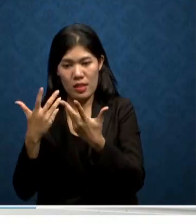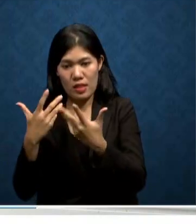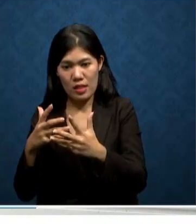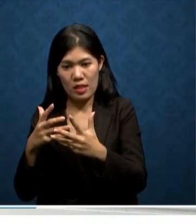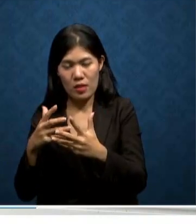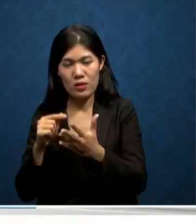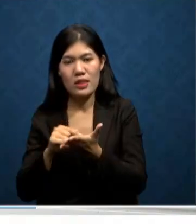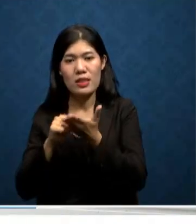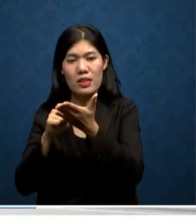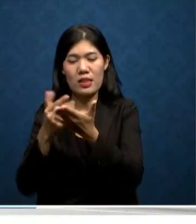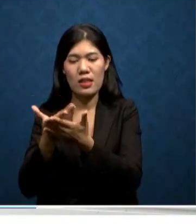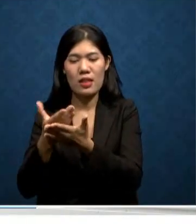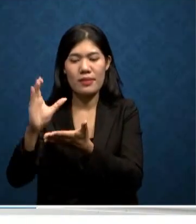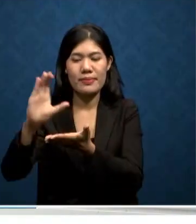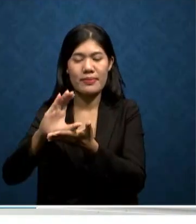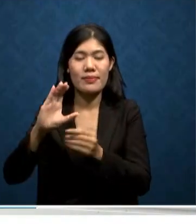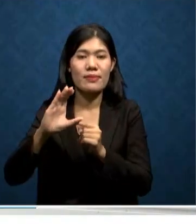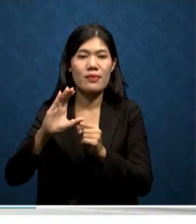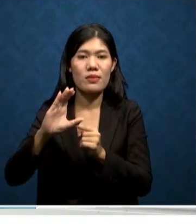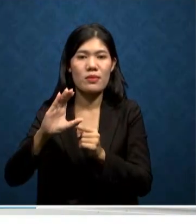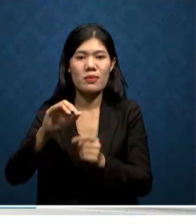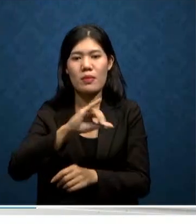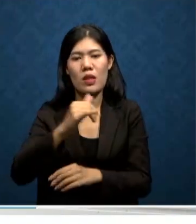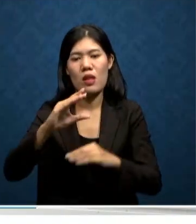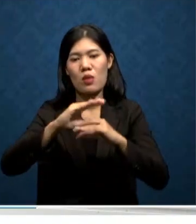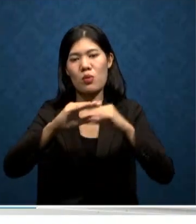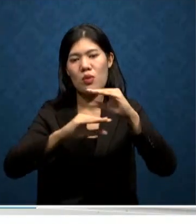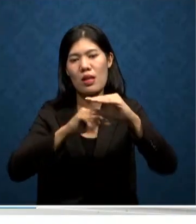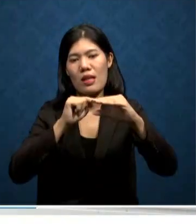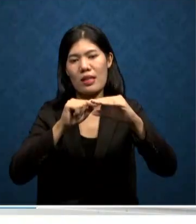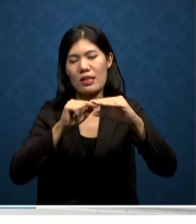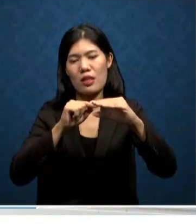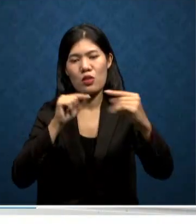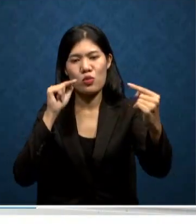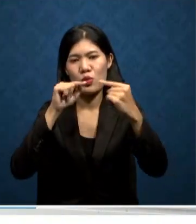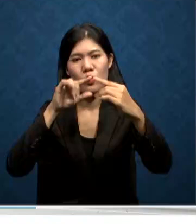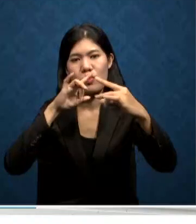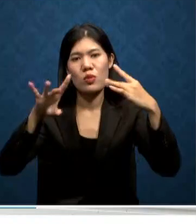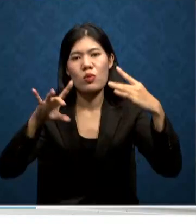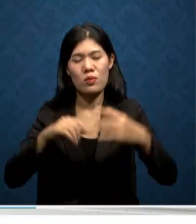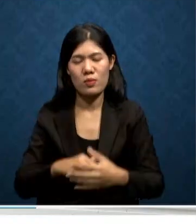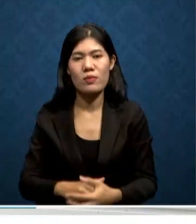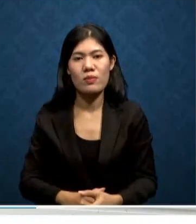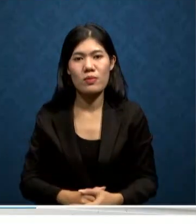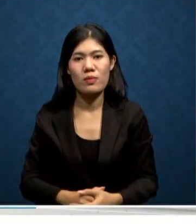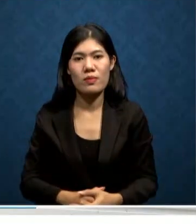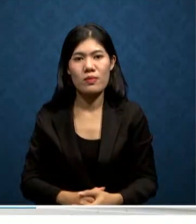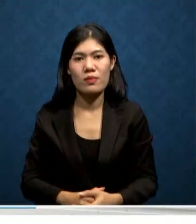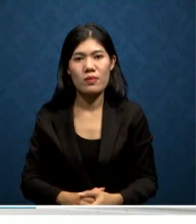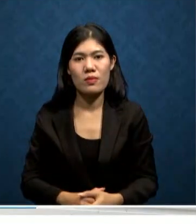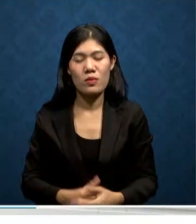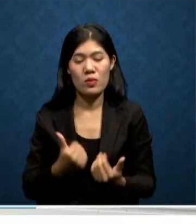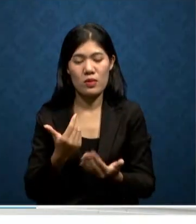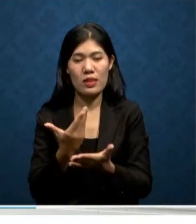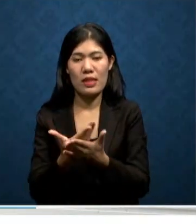กองทุนก็พบว่าบางโครงการไม่เป็นไปตามกรอบวัตถุประสงค์นะครับอันนี้ก็ทำให้ยอด